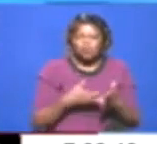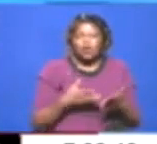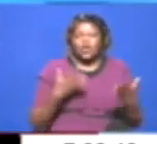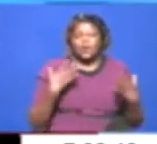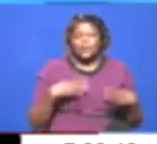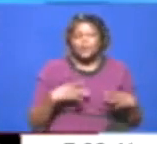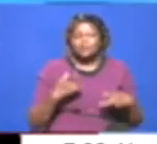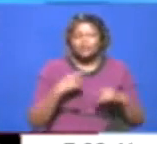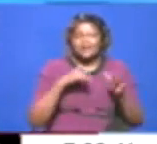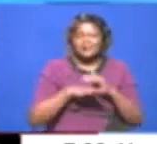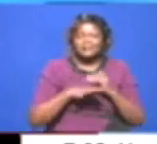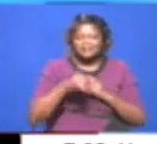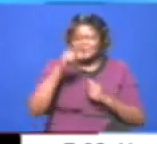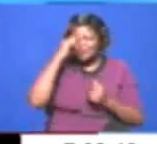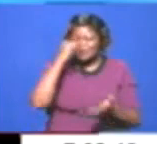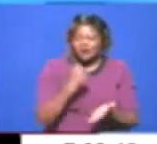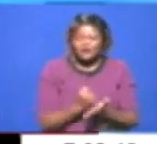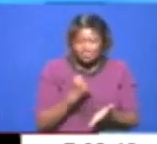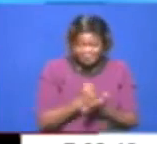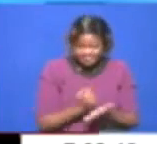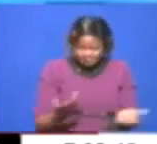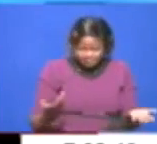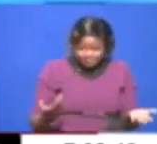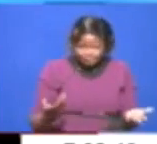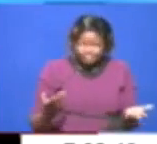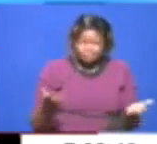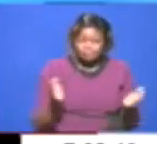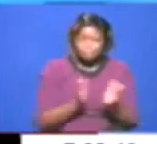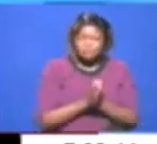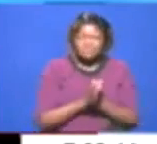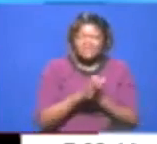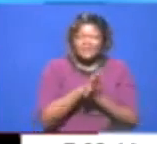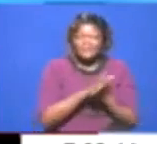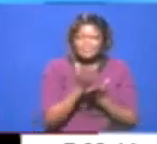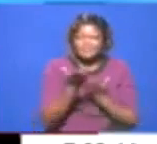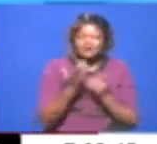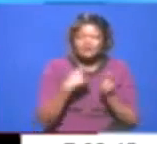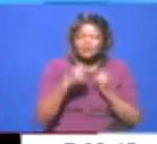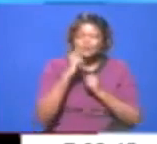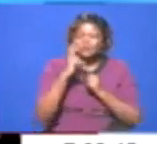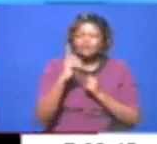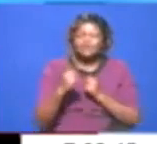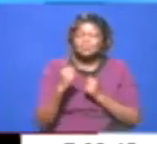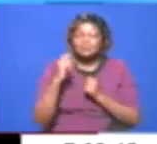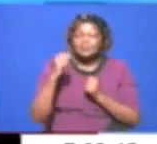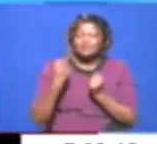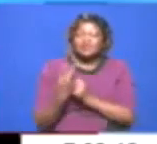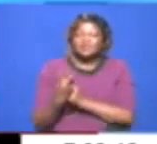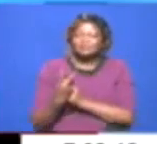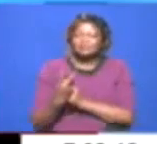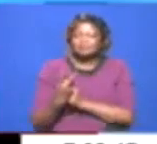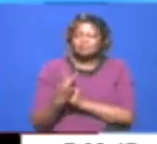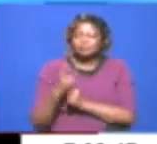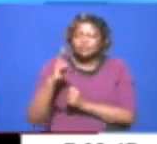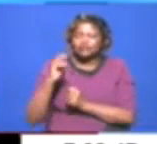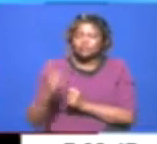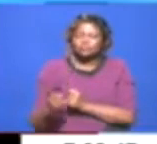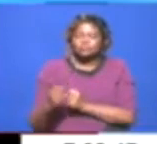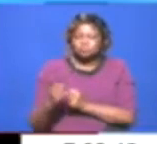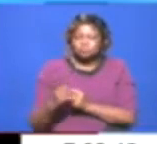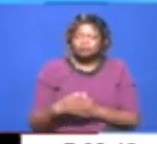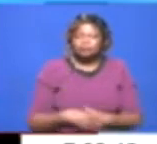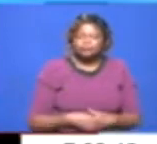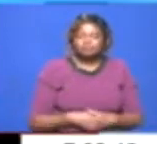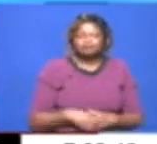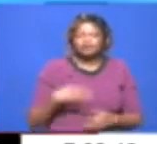ugonjwa wa COVID-19 kupata huduma za msingi kuanzia tarehe 21 mwezi huu. Jaji Antony Mrima amesimamisha agizo hilo hadi